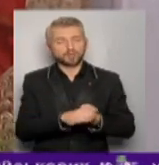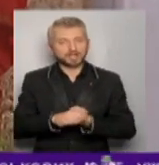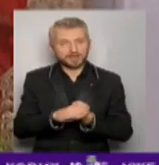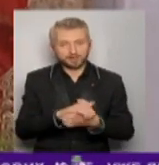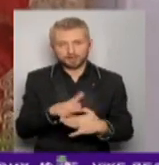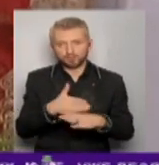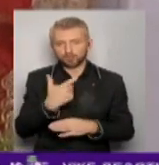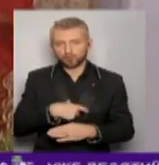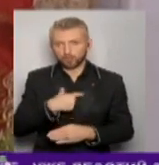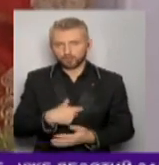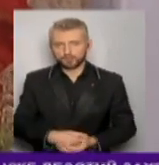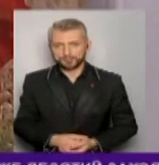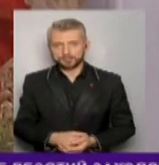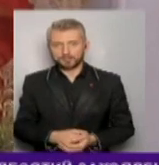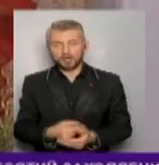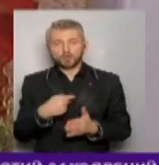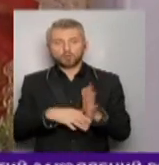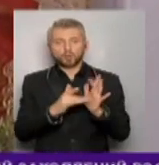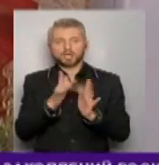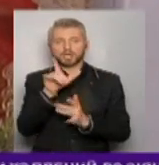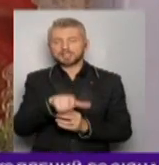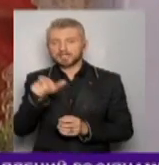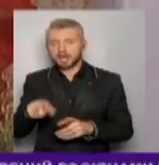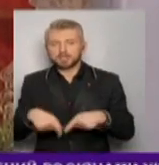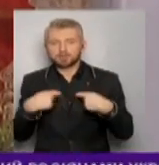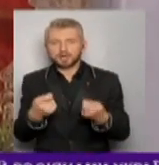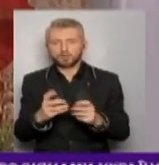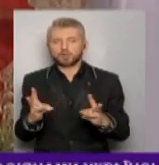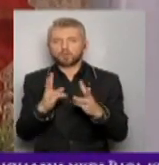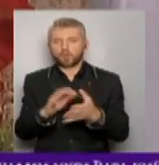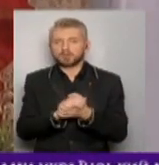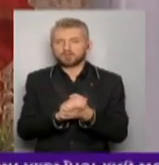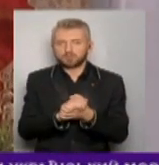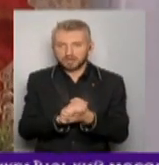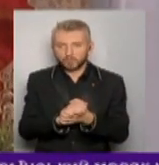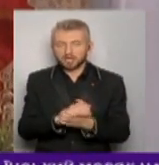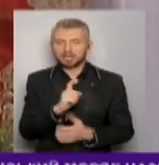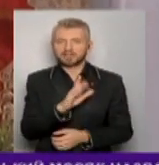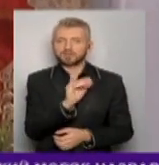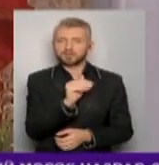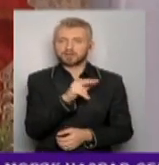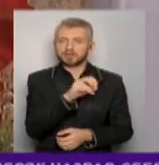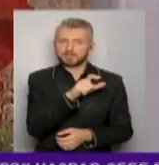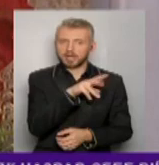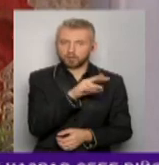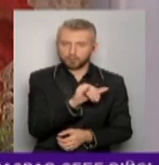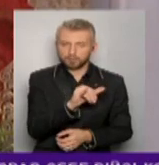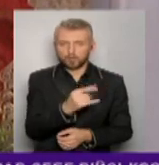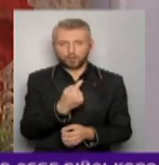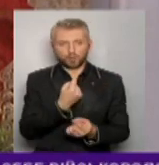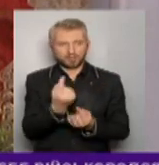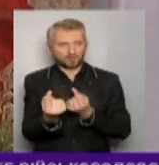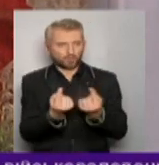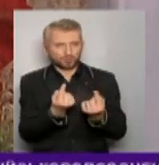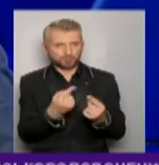між собою. Тобто християни передають вогонь миру з Вифлеєму один одному, таким чином